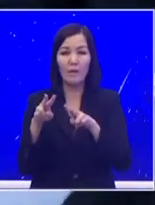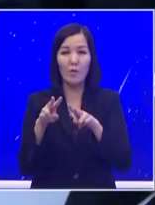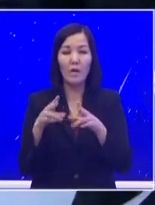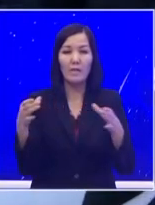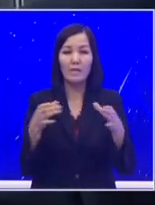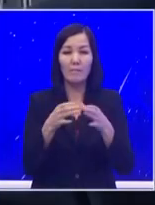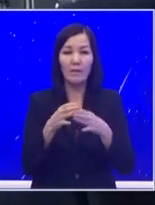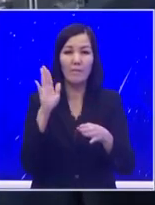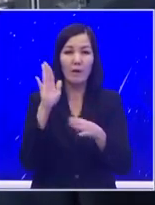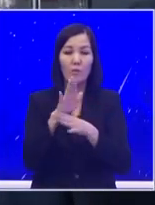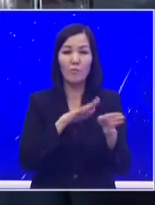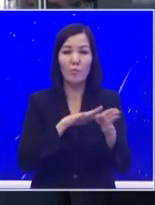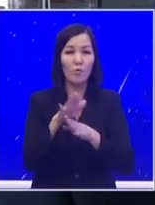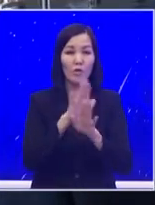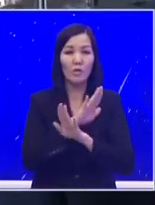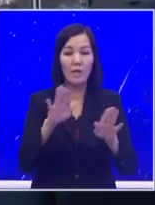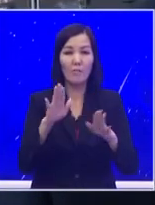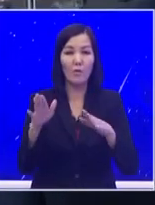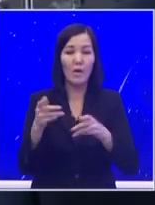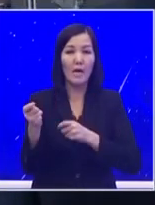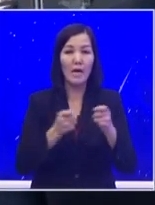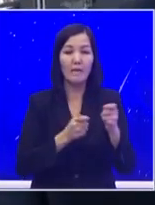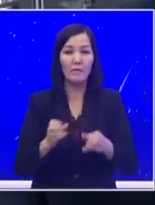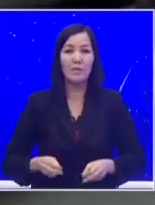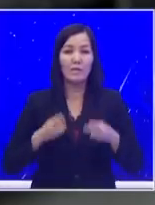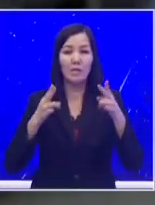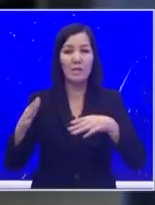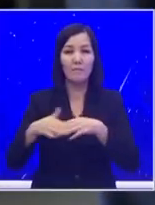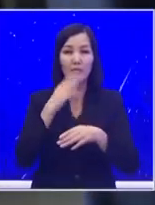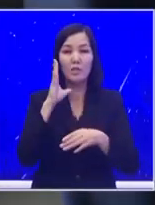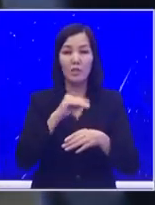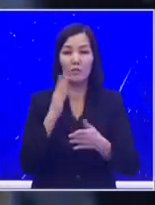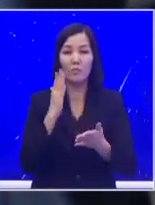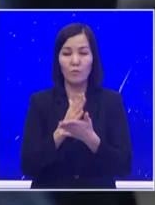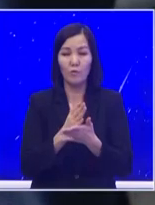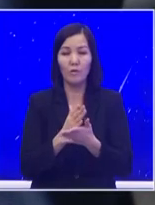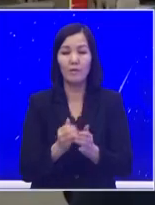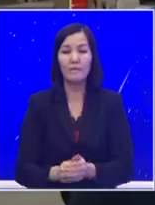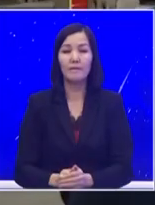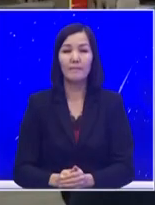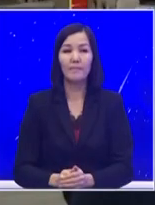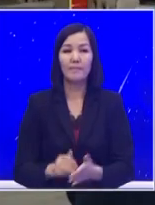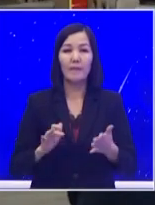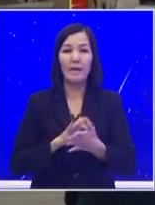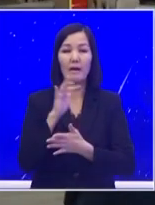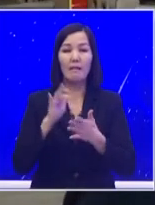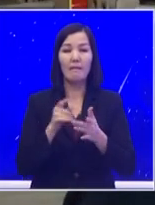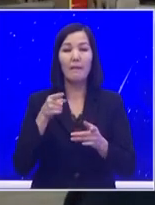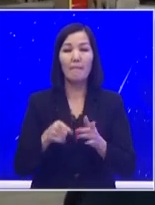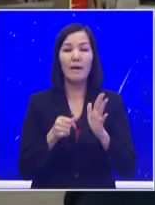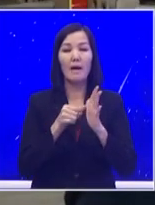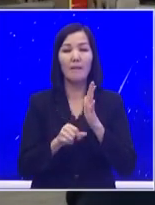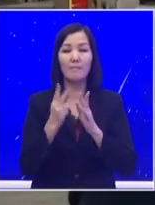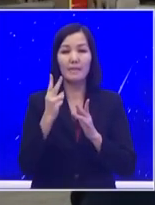бұл қаулының орындалмауы әкімшілік және қылмыстық жауапкершілікке әкеп соқтыратынын жеткізді. Қалада